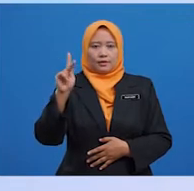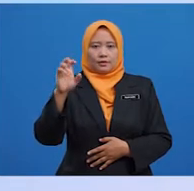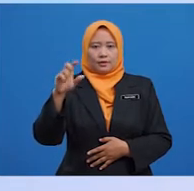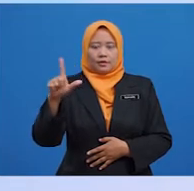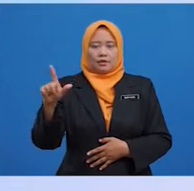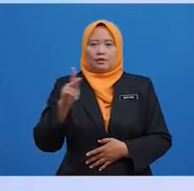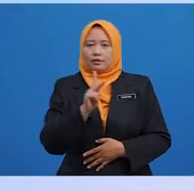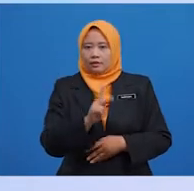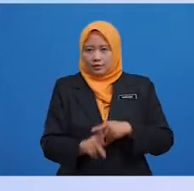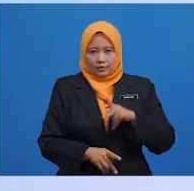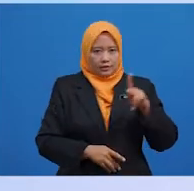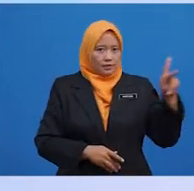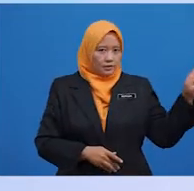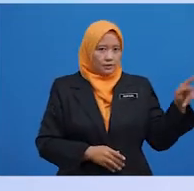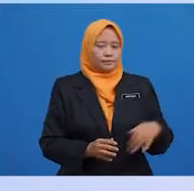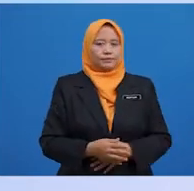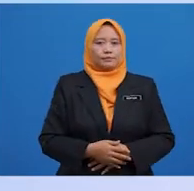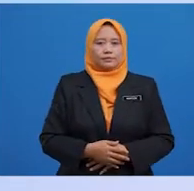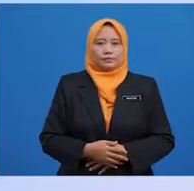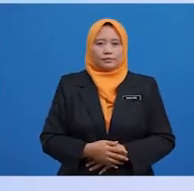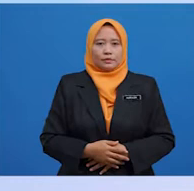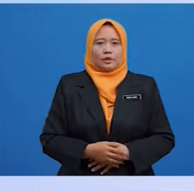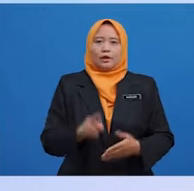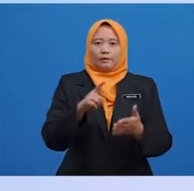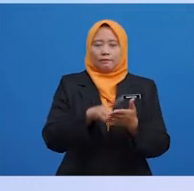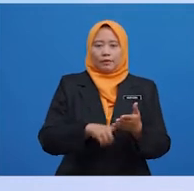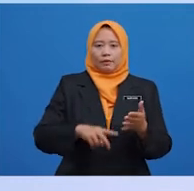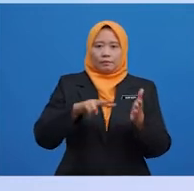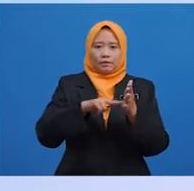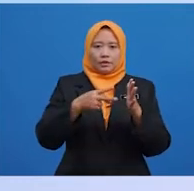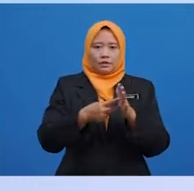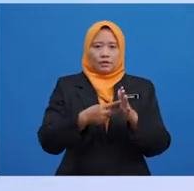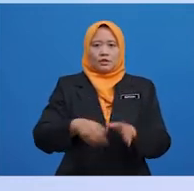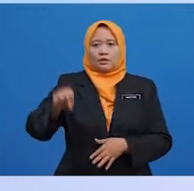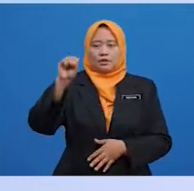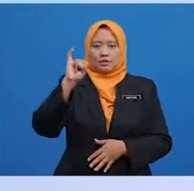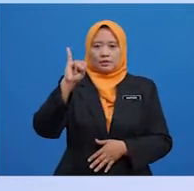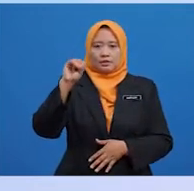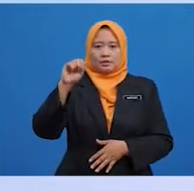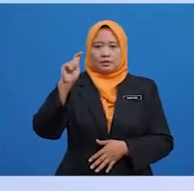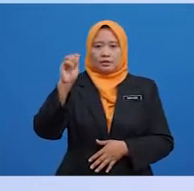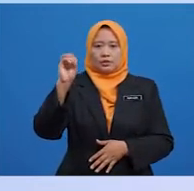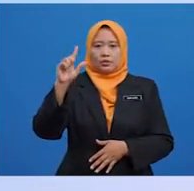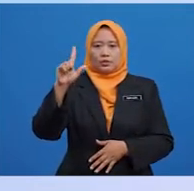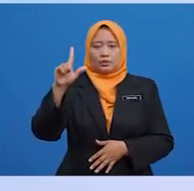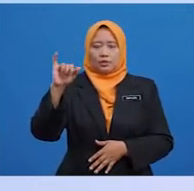Soalan yang ketiga, apakah yang dimaksudkan dengan sistolik?